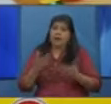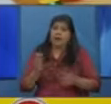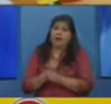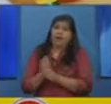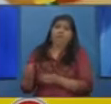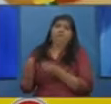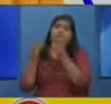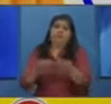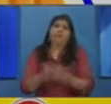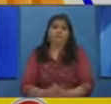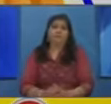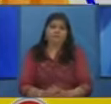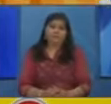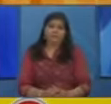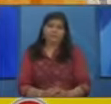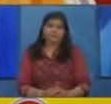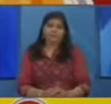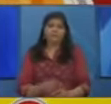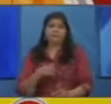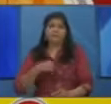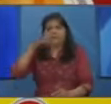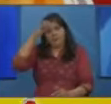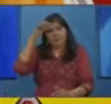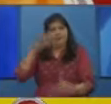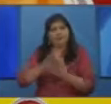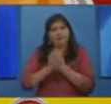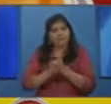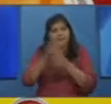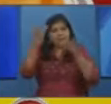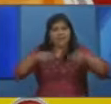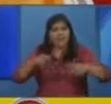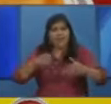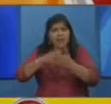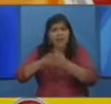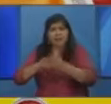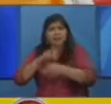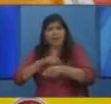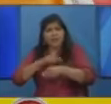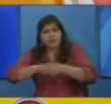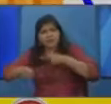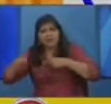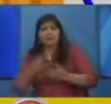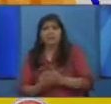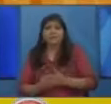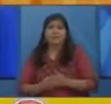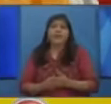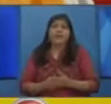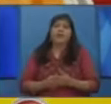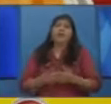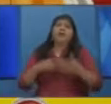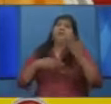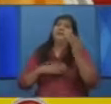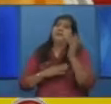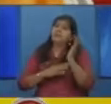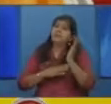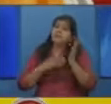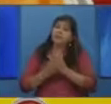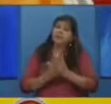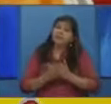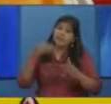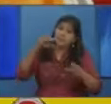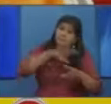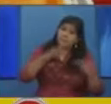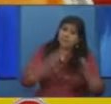हैं। मेरे प्यारे देशवासियों, लॉकडाउन के दौरान टेक्नोलॉजी बेस्ड सर्विस डिलीवरी के